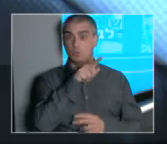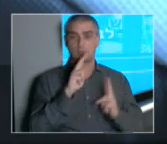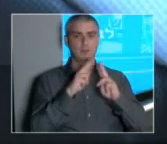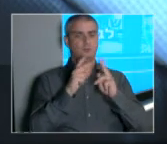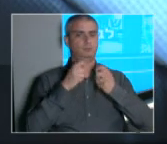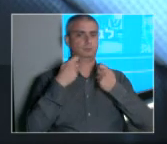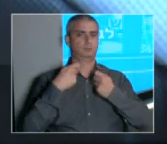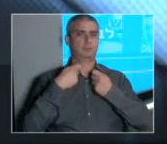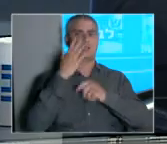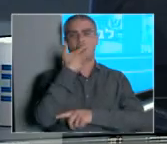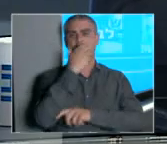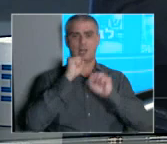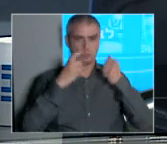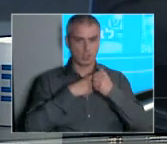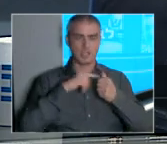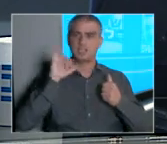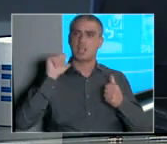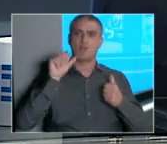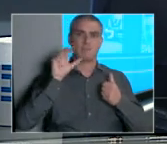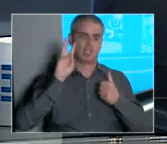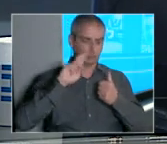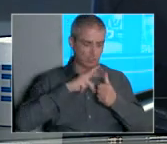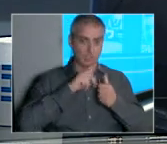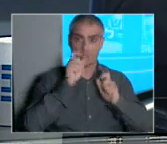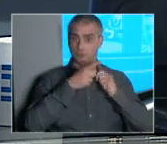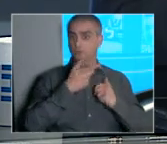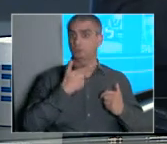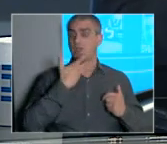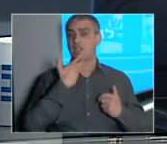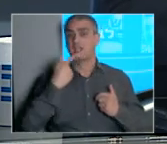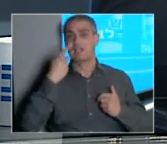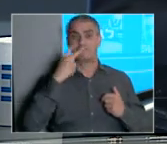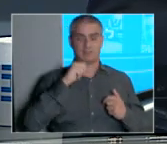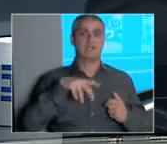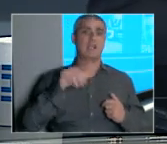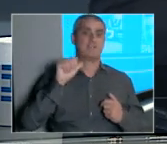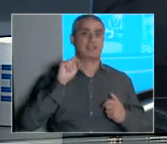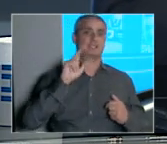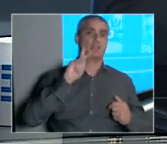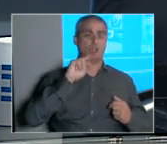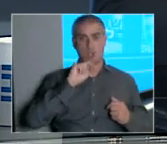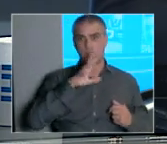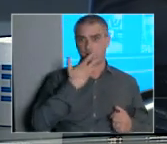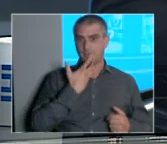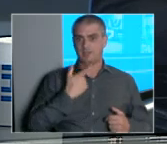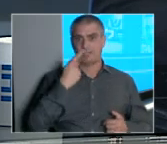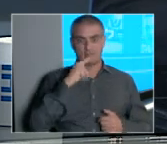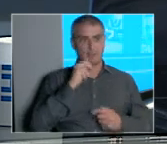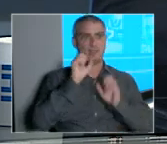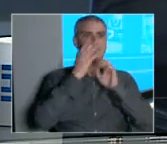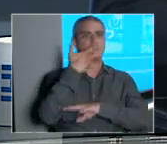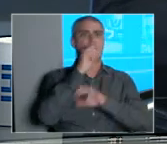נפגשים חברים בדגל התורה, יעקב אשר, עם אנשים שלו, כמו אבי ניסנקורן, נפגש עם גפני, ודגל